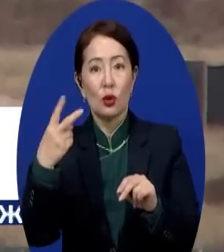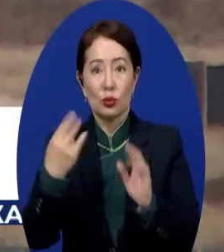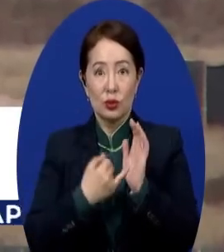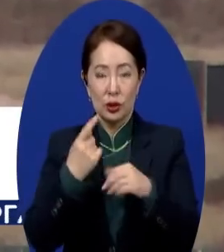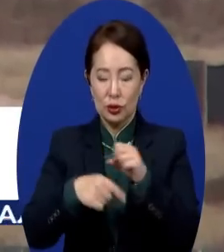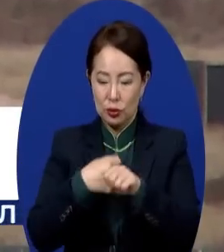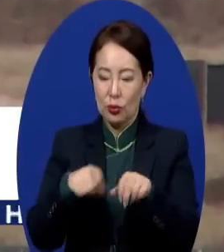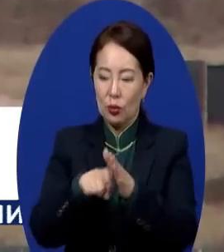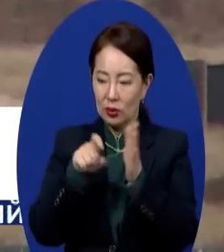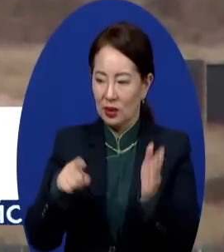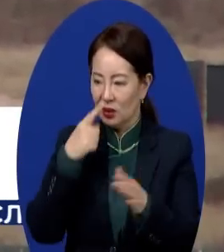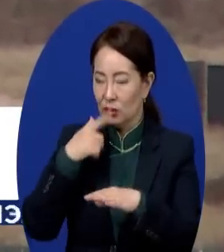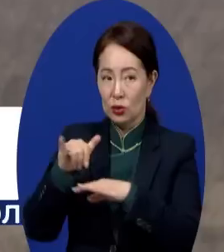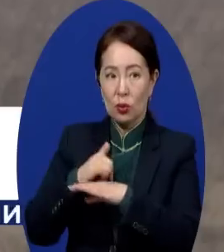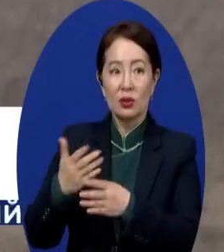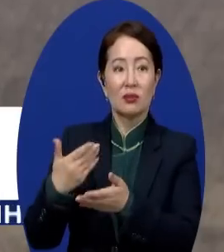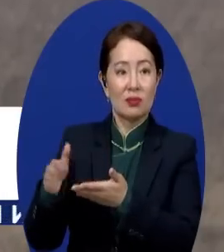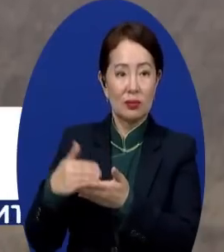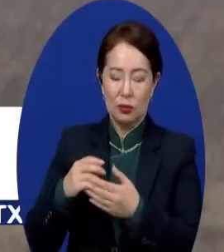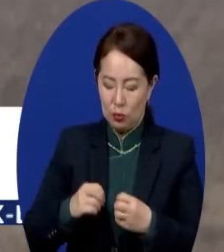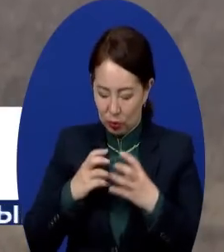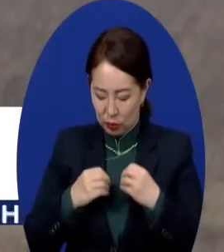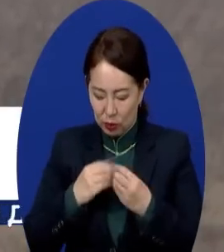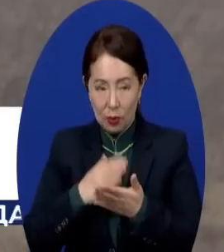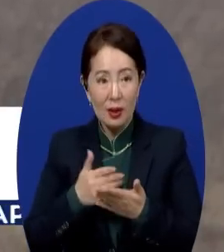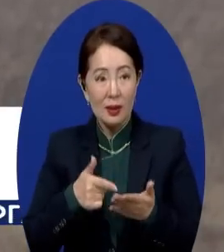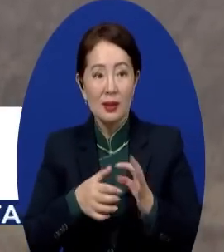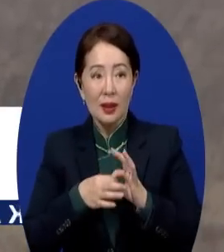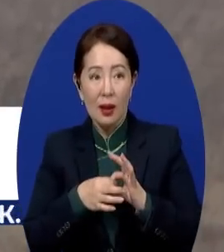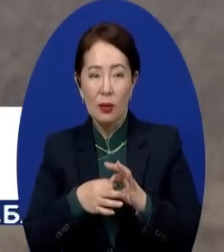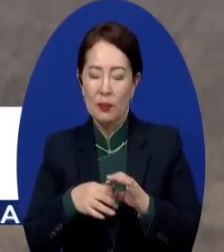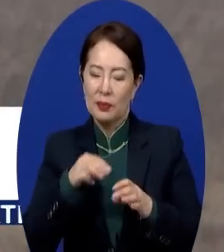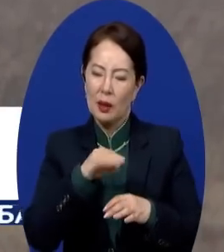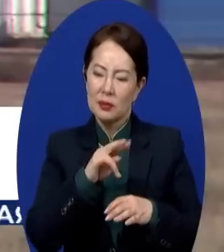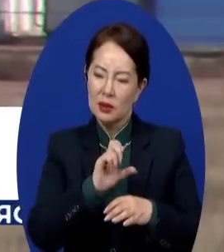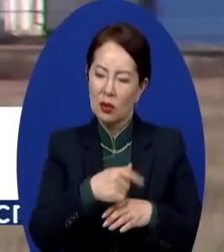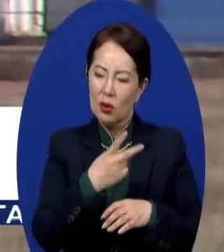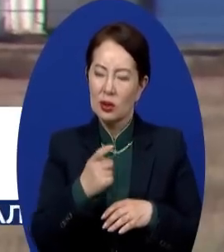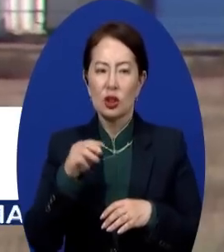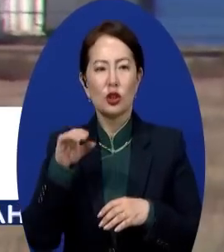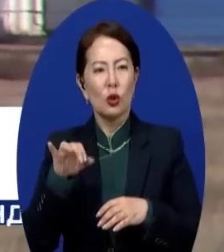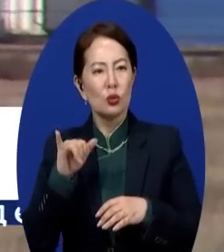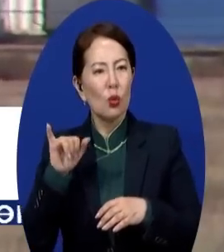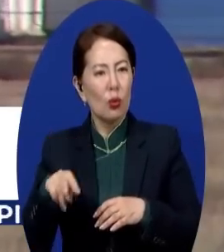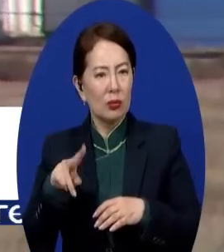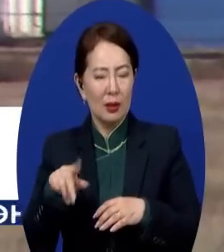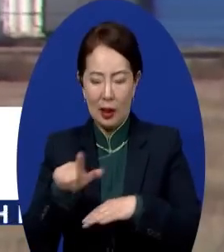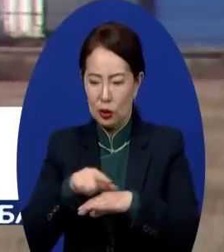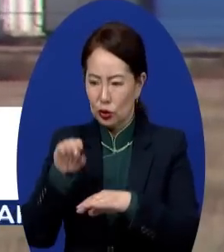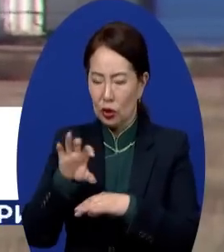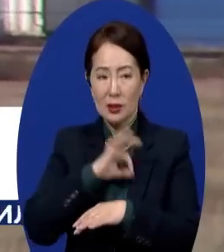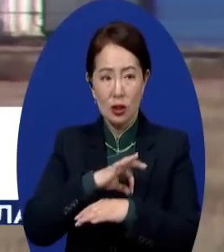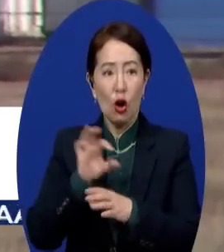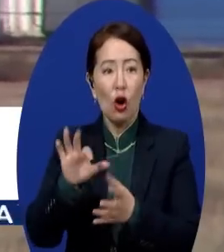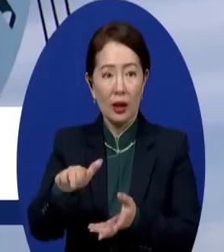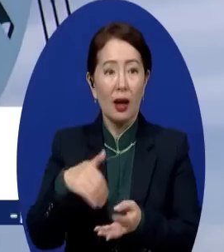найрамдахтай дард улс руу экспортлжээ. Бүтээгдэхүүн хуваах гэрээний дагуу тамсаг 21, тосон бол 19 талбайд газрын тосны ашиглалт, олборлолтын үйл ажиллагаа